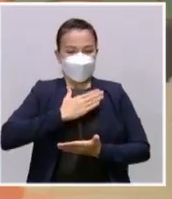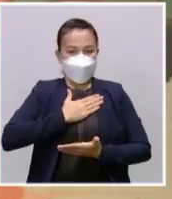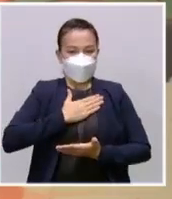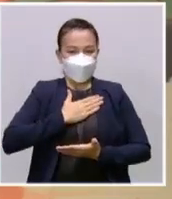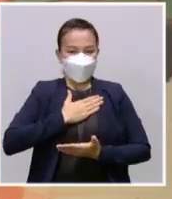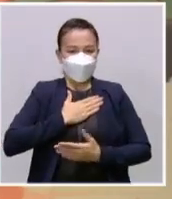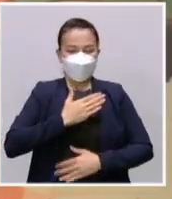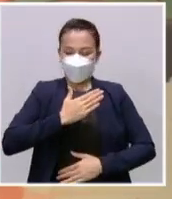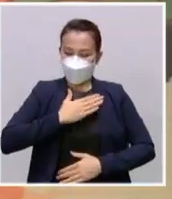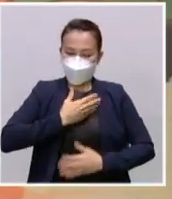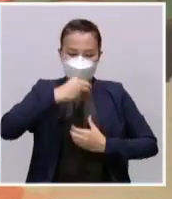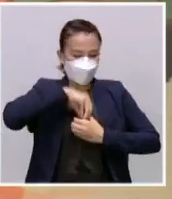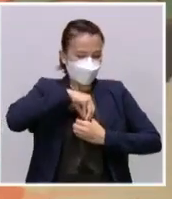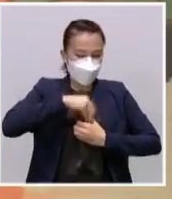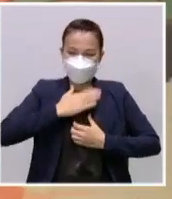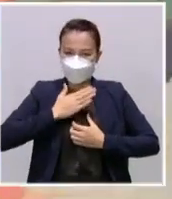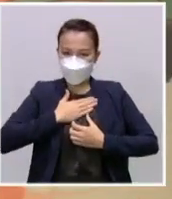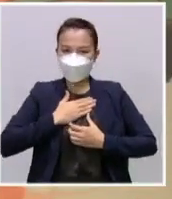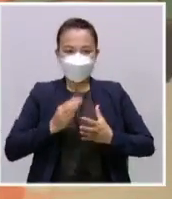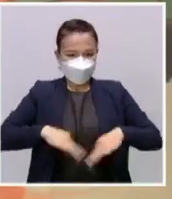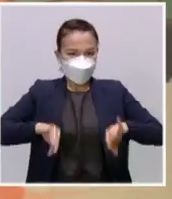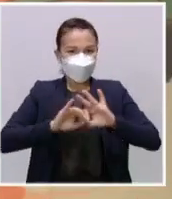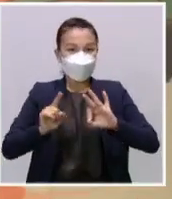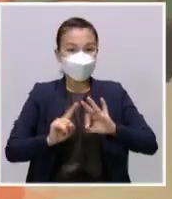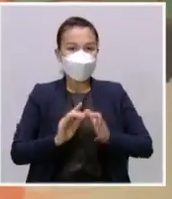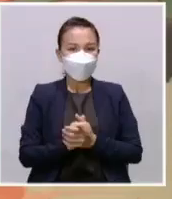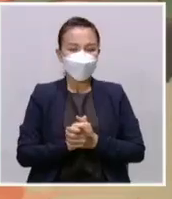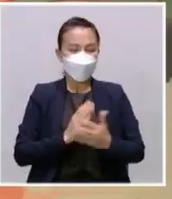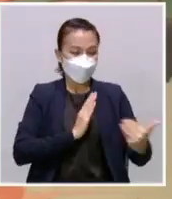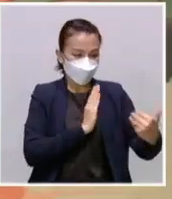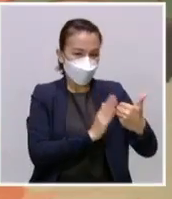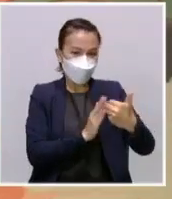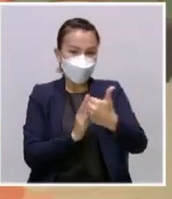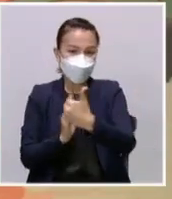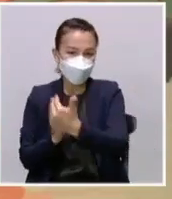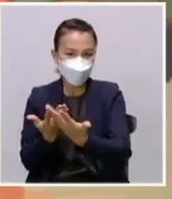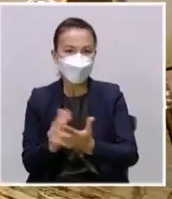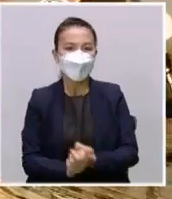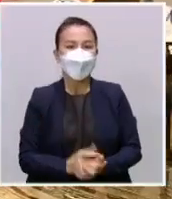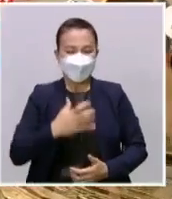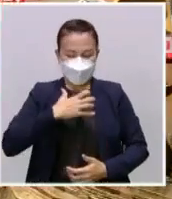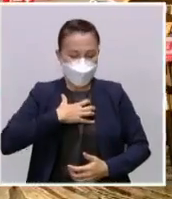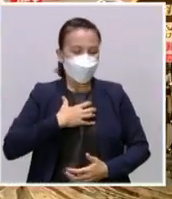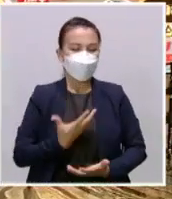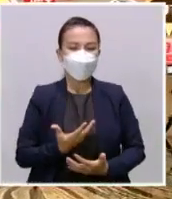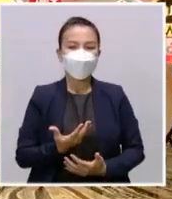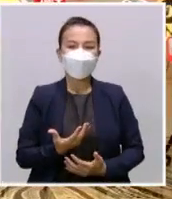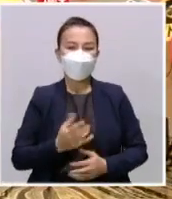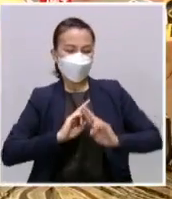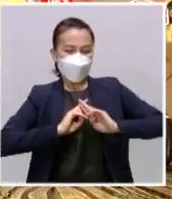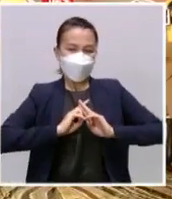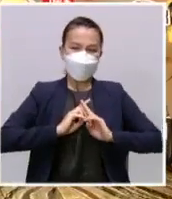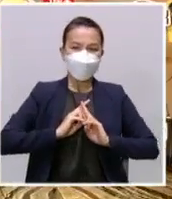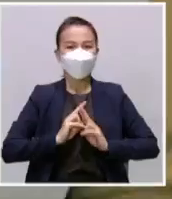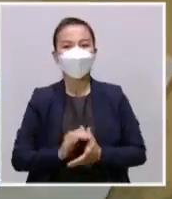วเชื่อว่าสิ่งที่เรามีข้างในมันจะอิมแพคคนแอนก็อยากให้ทุกคนเป็นตัวของตัวเอง ด้านปุ้ยปิย